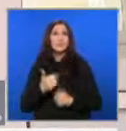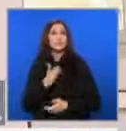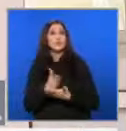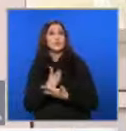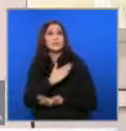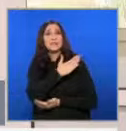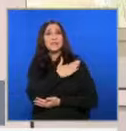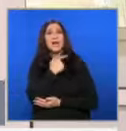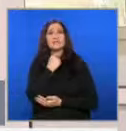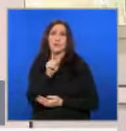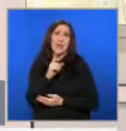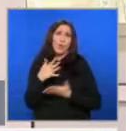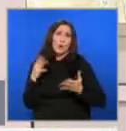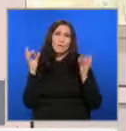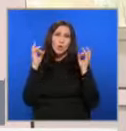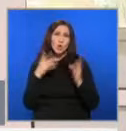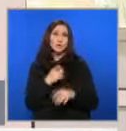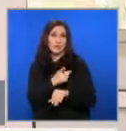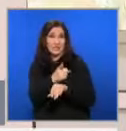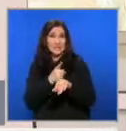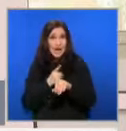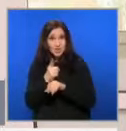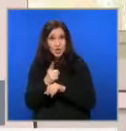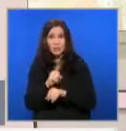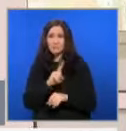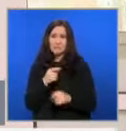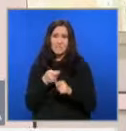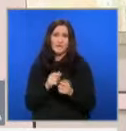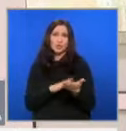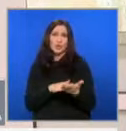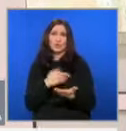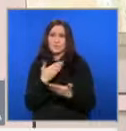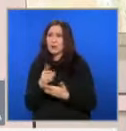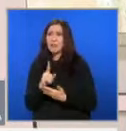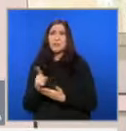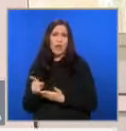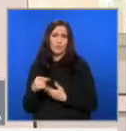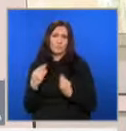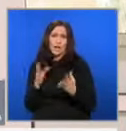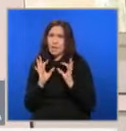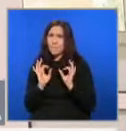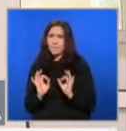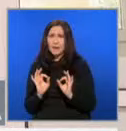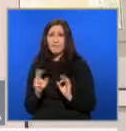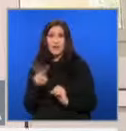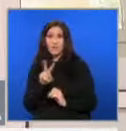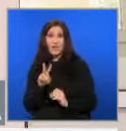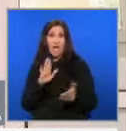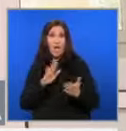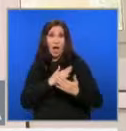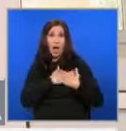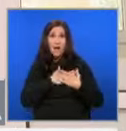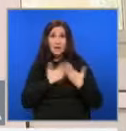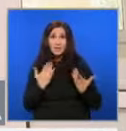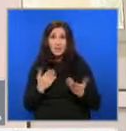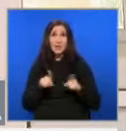много голямо геройство да изстреляш ракет. Това не те прави и да се докажеш пред някой и така нататък. Напротив, дайте пример и двете агитки, като